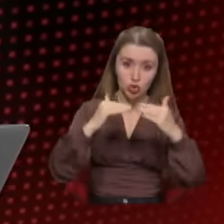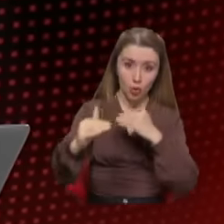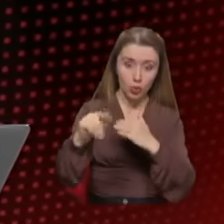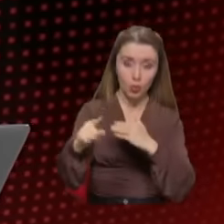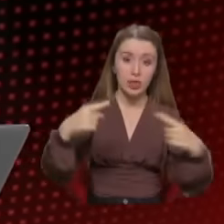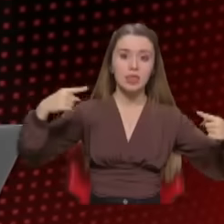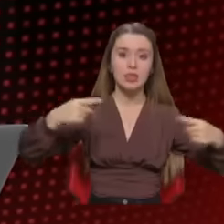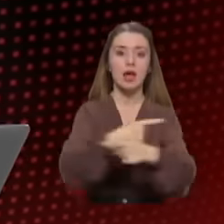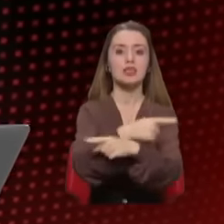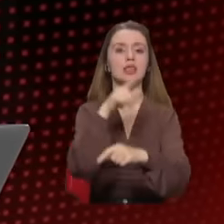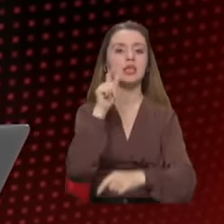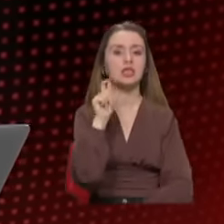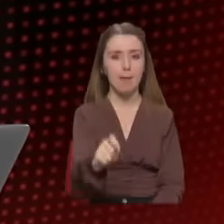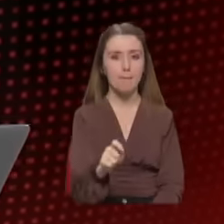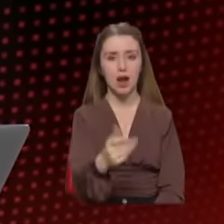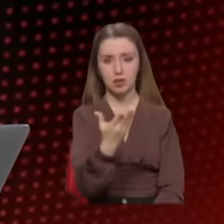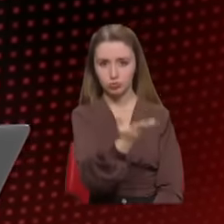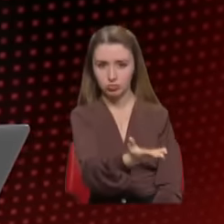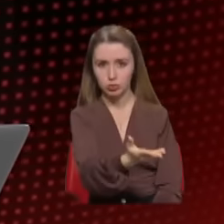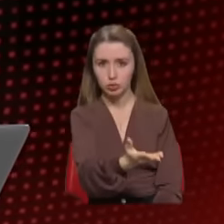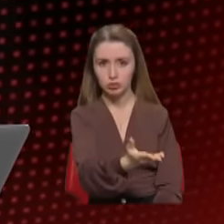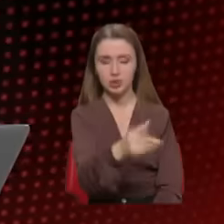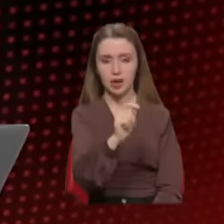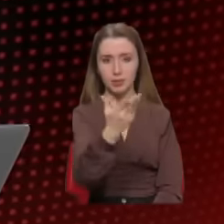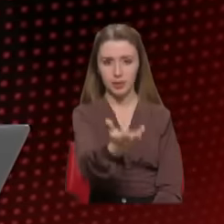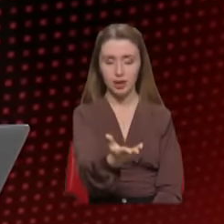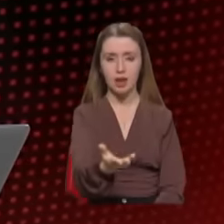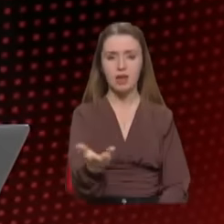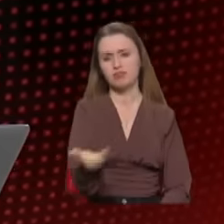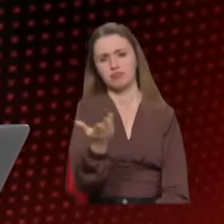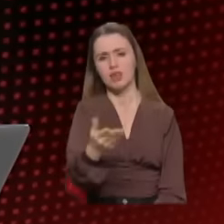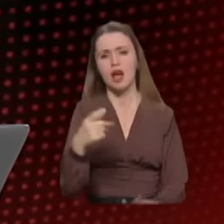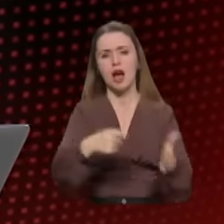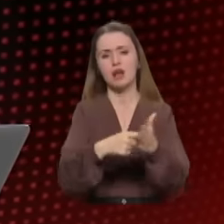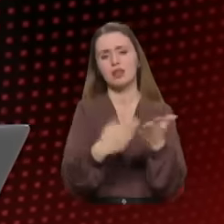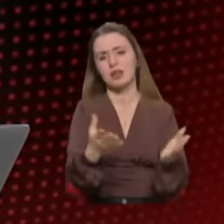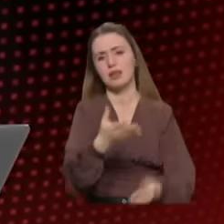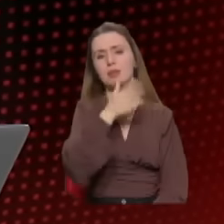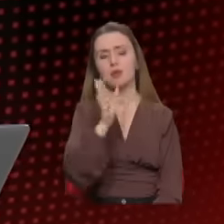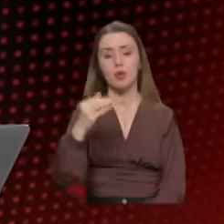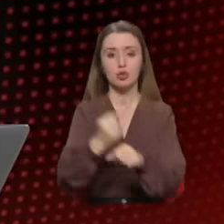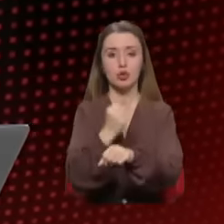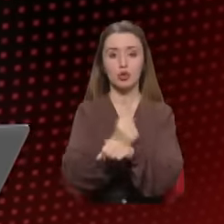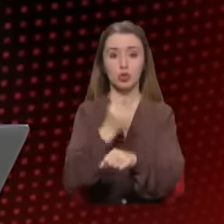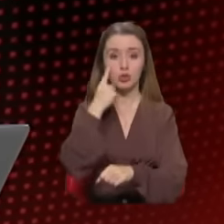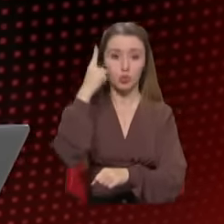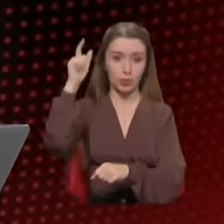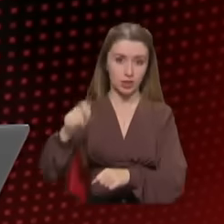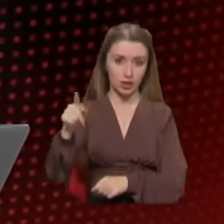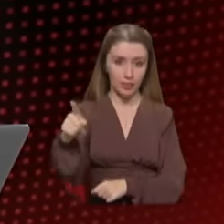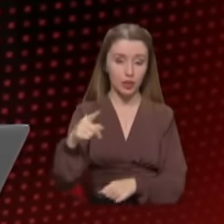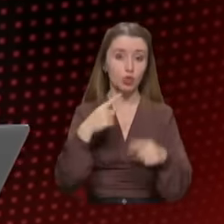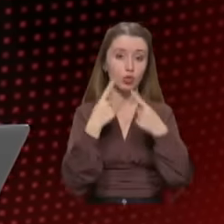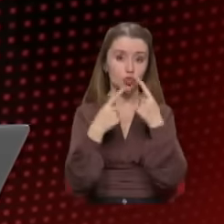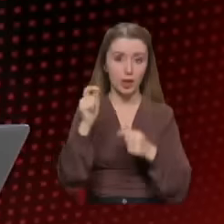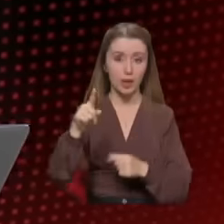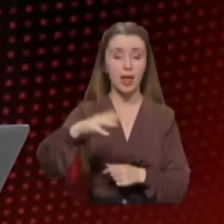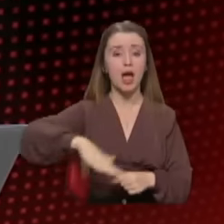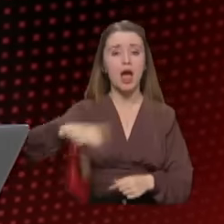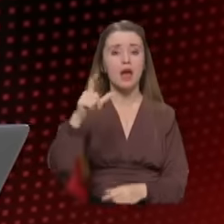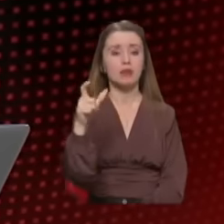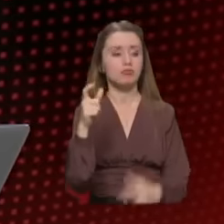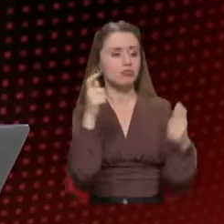tam tersini yapmakla birlikte işte el yükseltti dedik veya her neyse vites yükseltti Zonguldak'ta Cumhurbaşkanı. Her yerde sanki